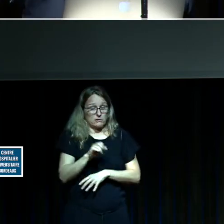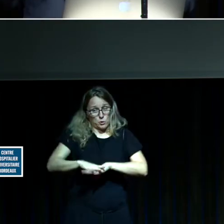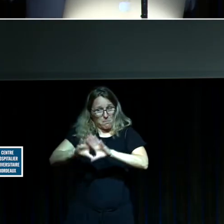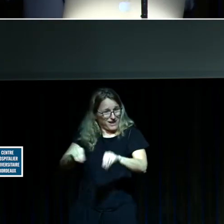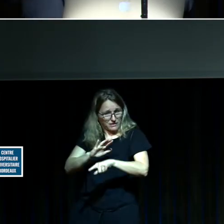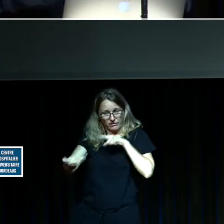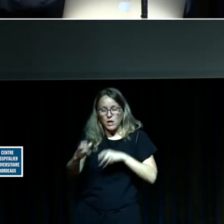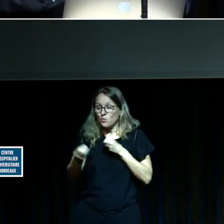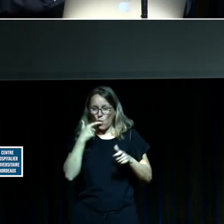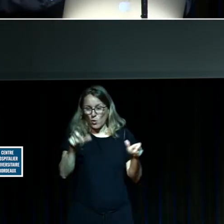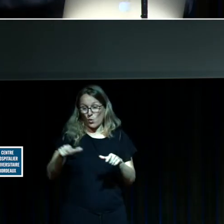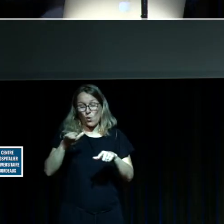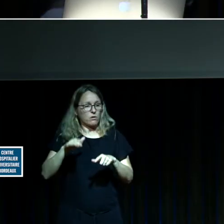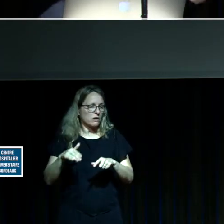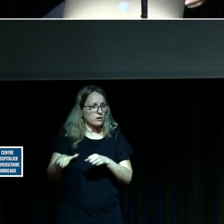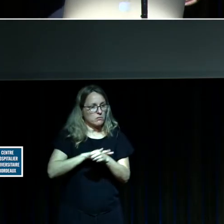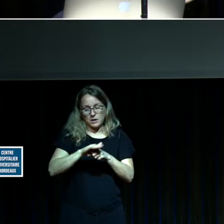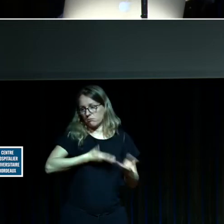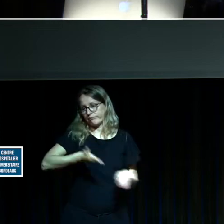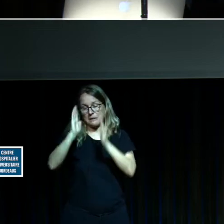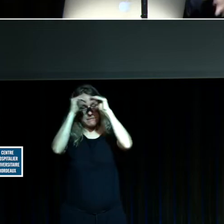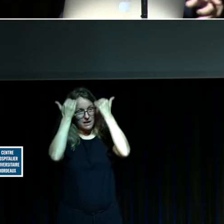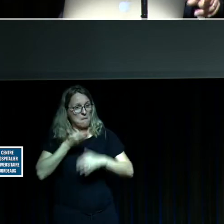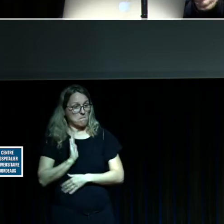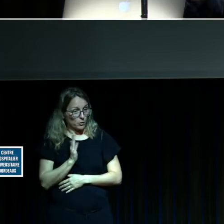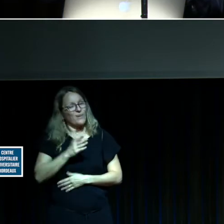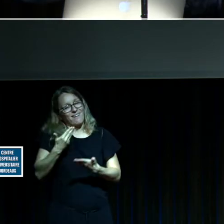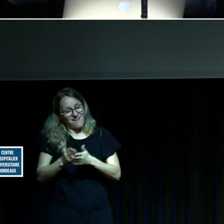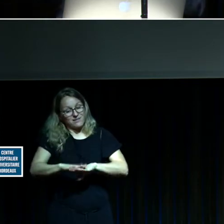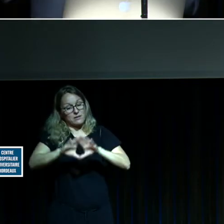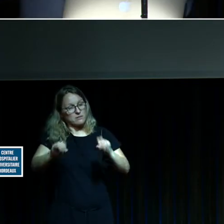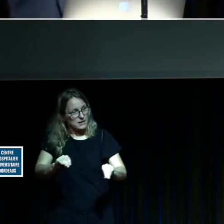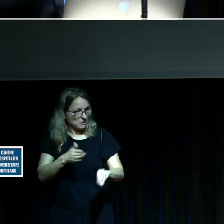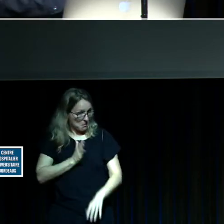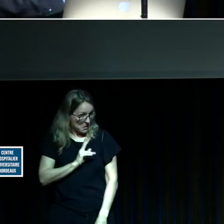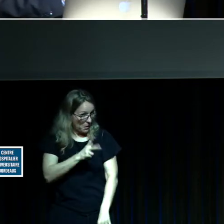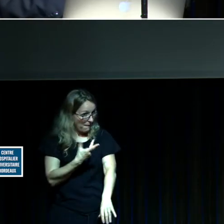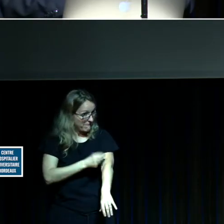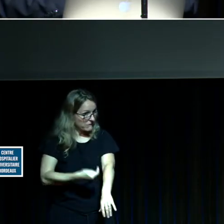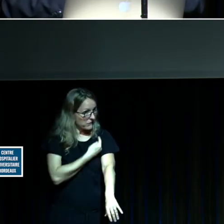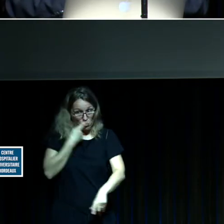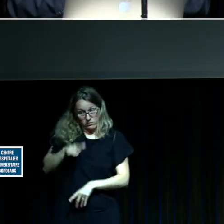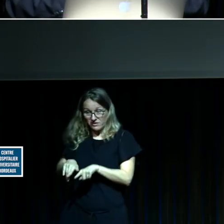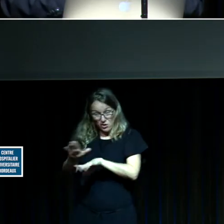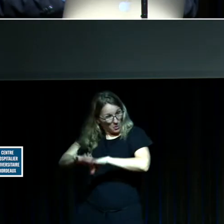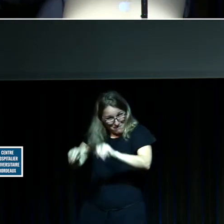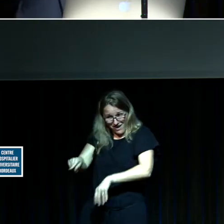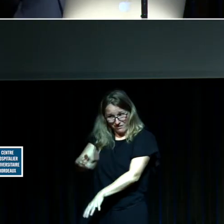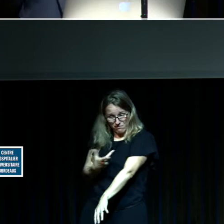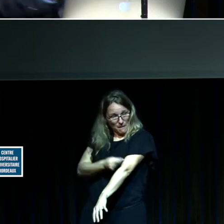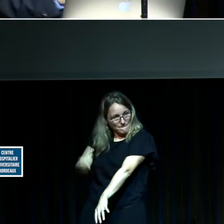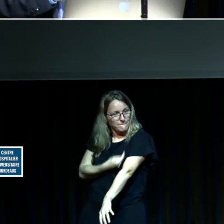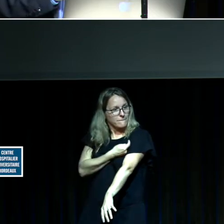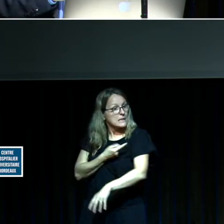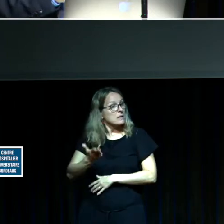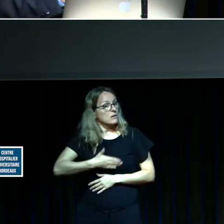fait tous les examens, tu me l'envoies avec une ambulance et une fois arrivé à Bordeaux, ben, on lui fera le traitement. Donc le patient reçoit le traitement. Ça a permis donc de doubler le